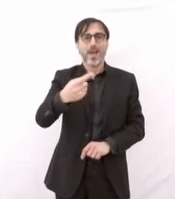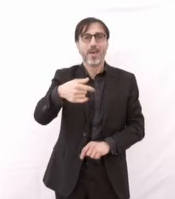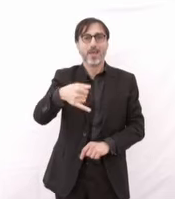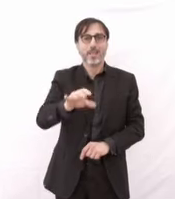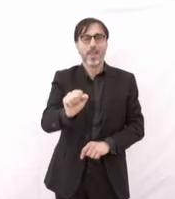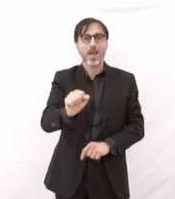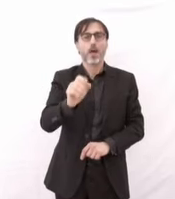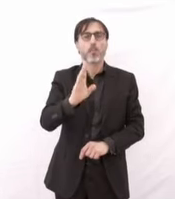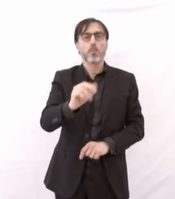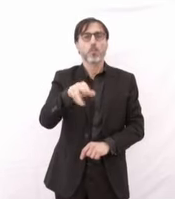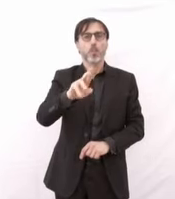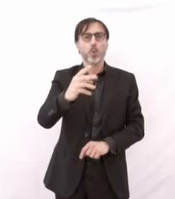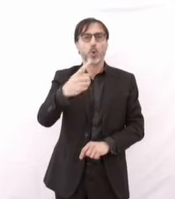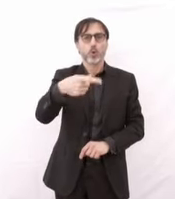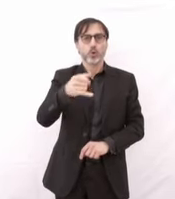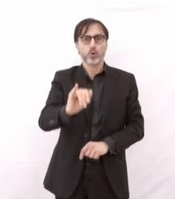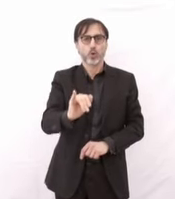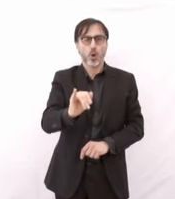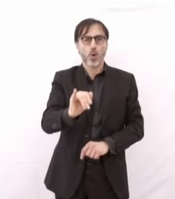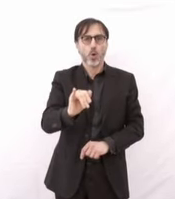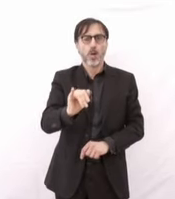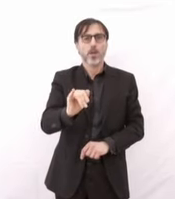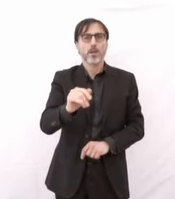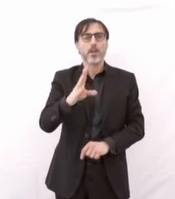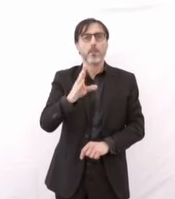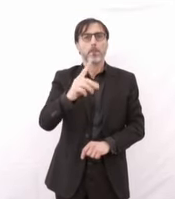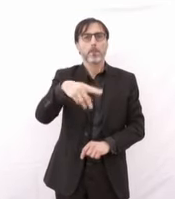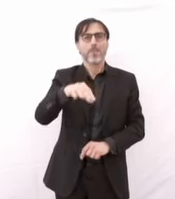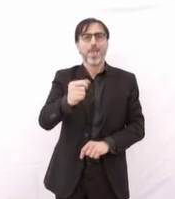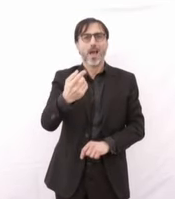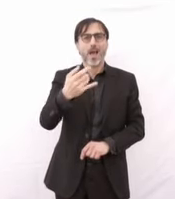Giuseppe Burgio, Giuseppe Piani,